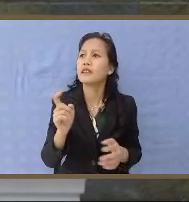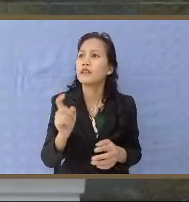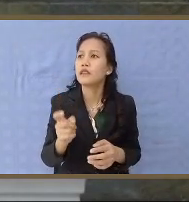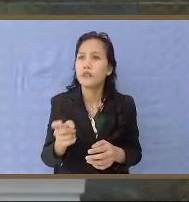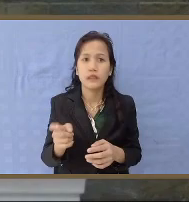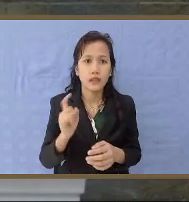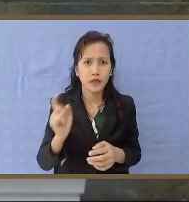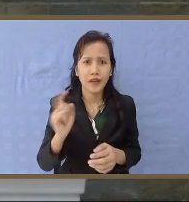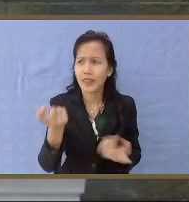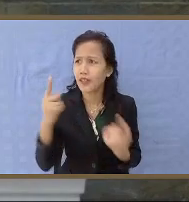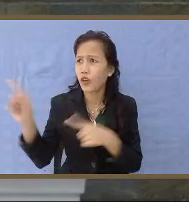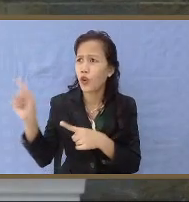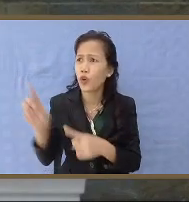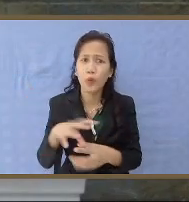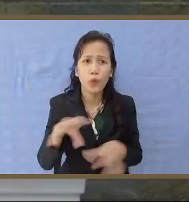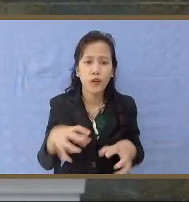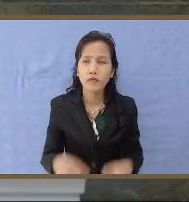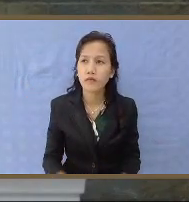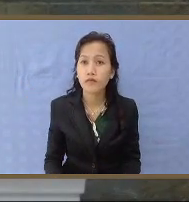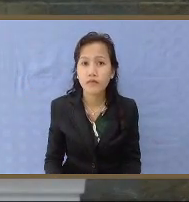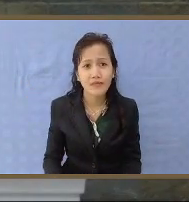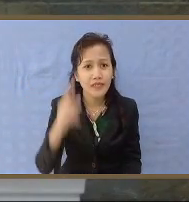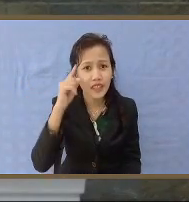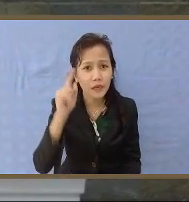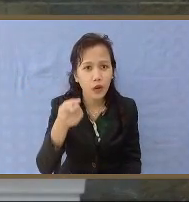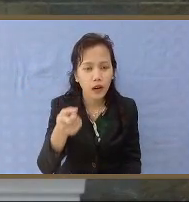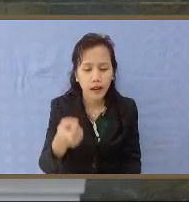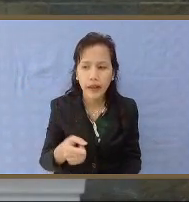ka-homeless. Where is the home?